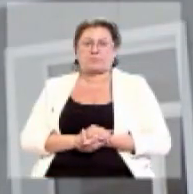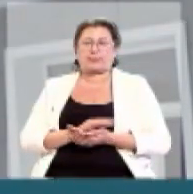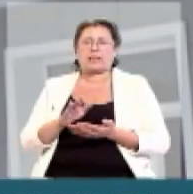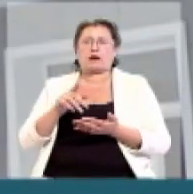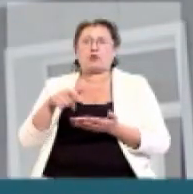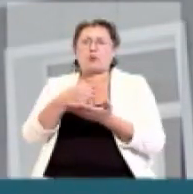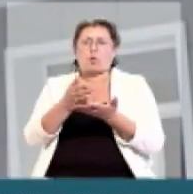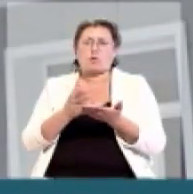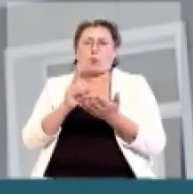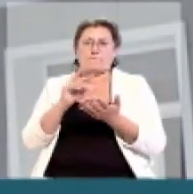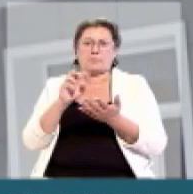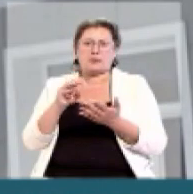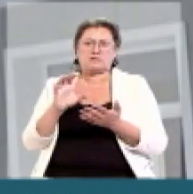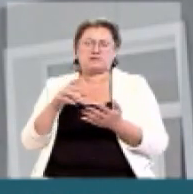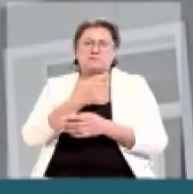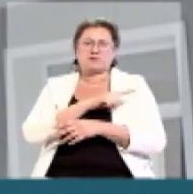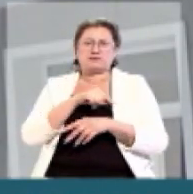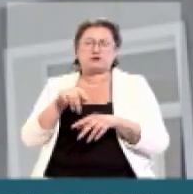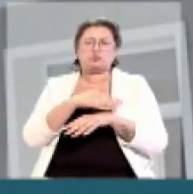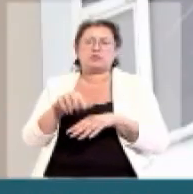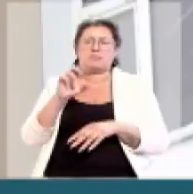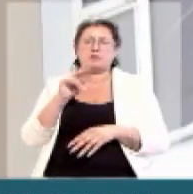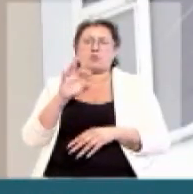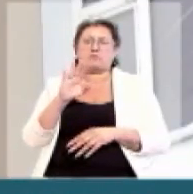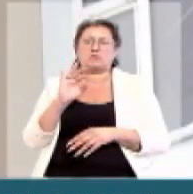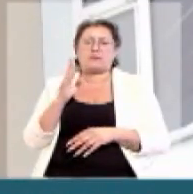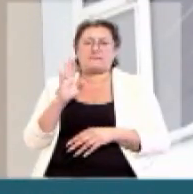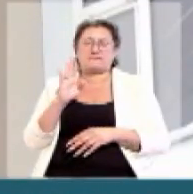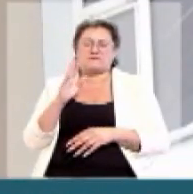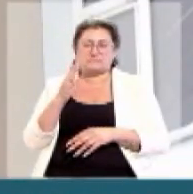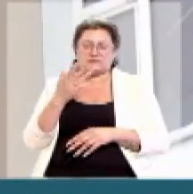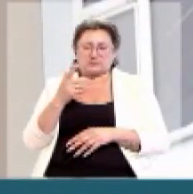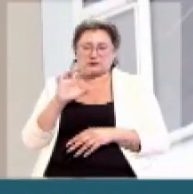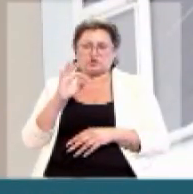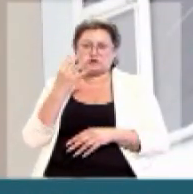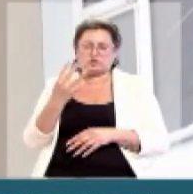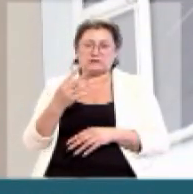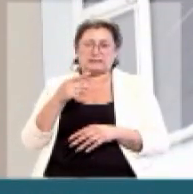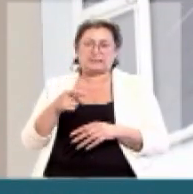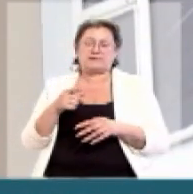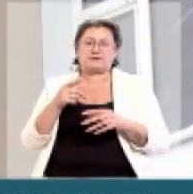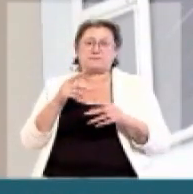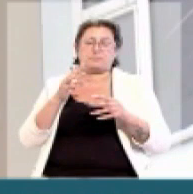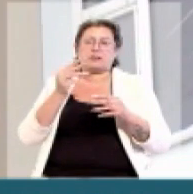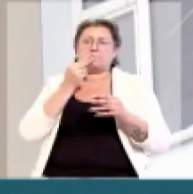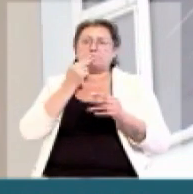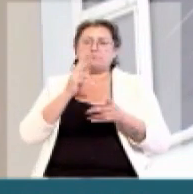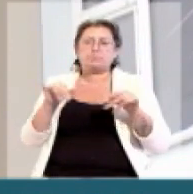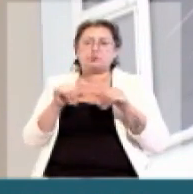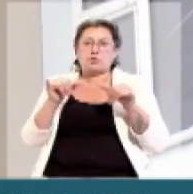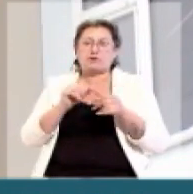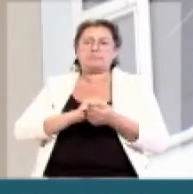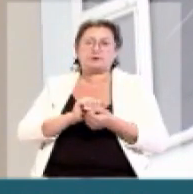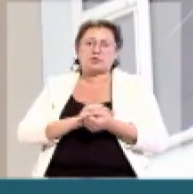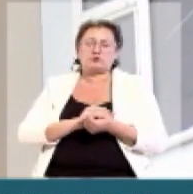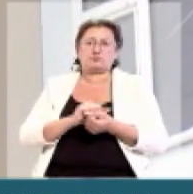Быковский көшесі 4-ші мекен-жайдағы облыстық балалар ауруханасының кешені бірнеше жеке ғимараттан тұрады. Оның ішінде асханасы, кір жуатын және